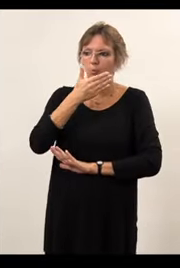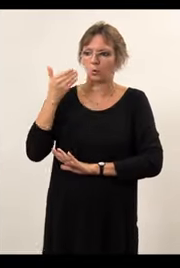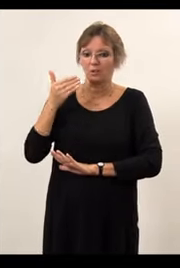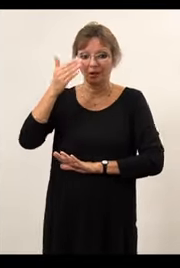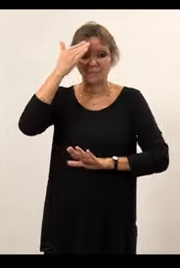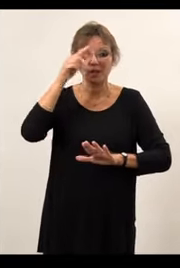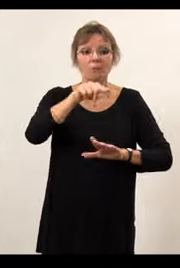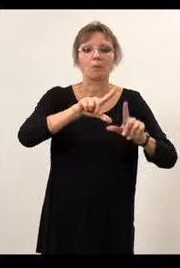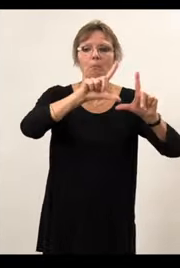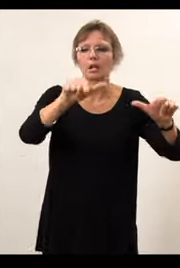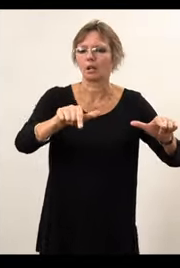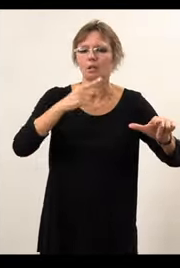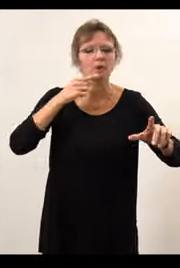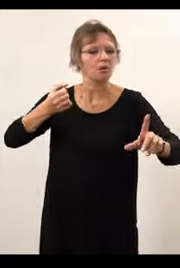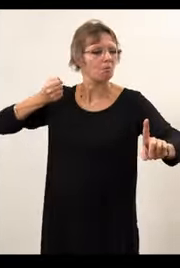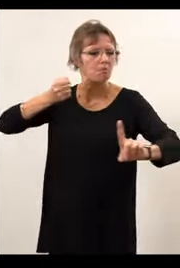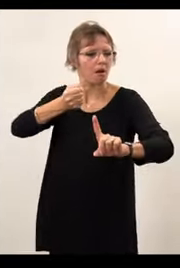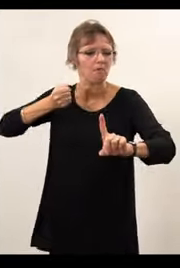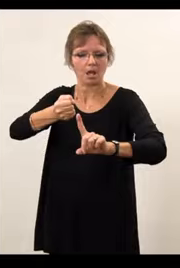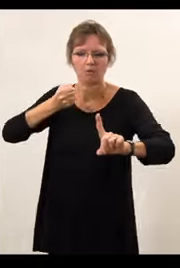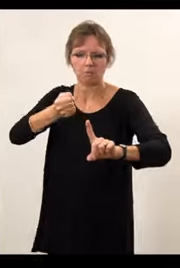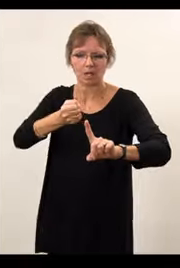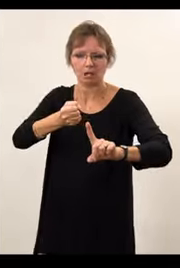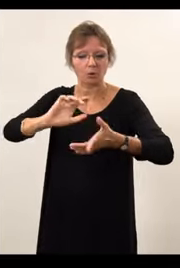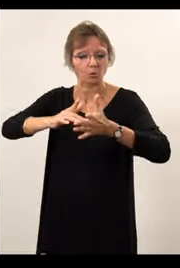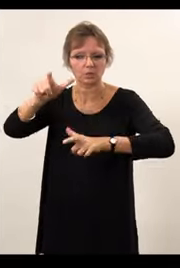Je crois que sans lui, j'aurais pété la gueule à tout le monde.